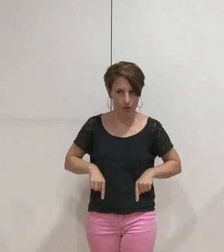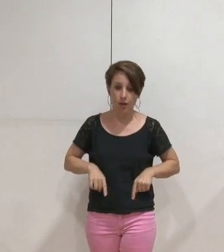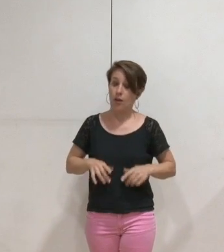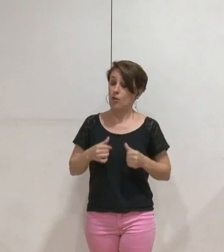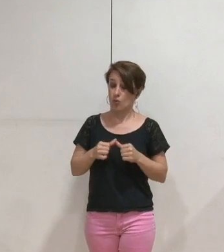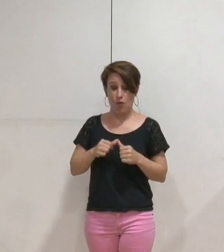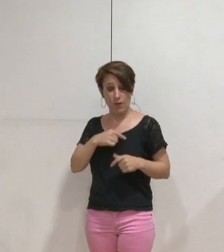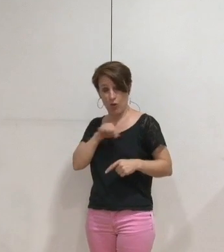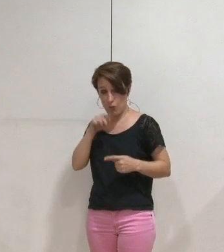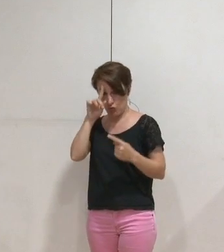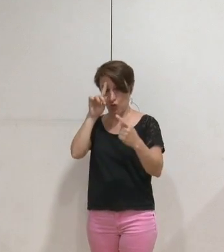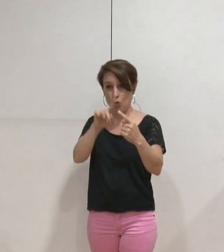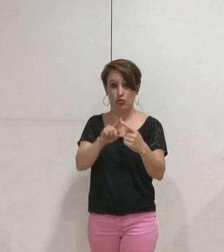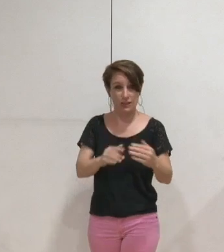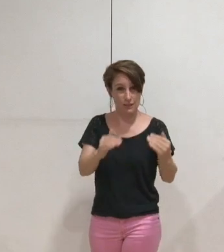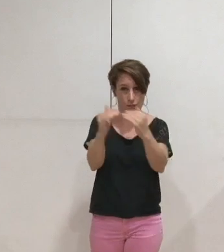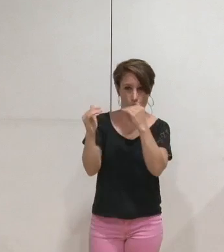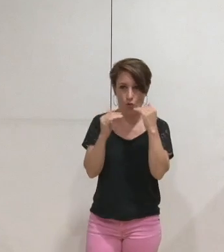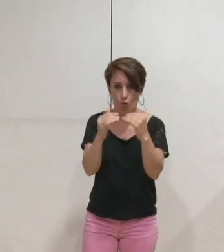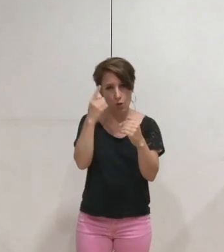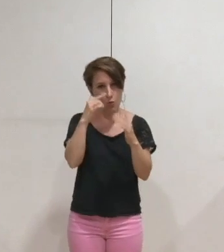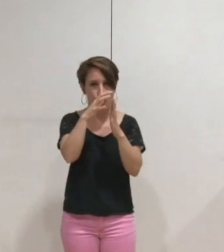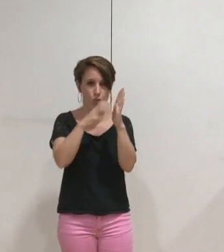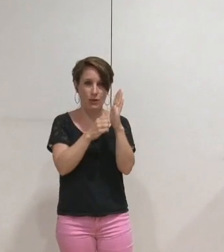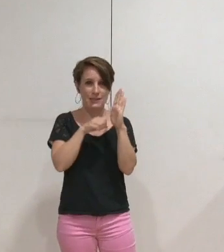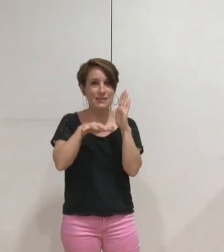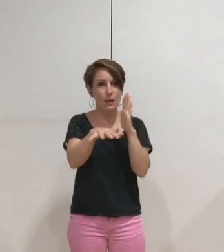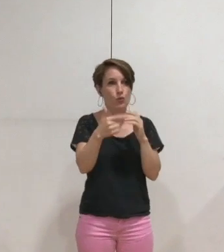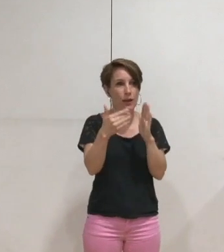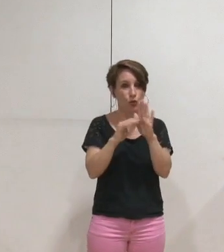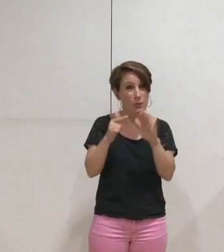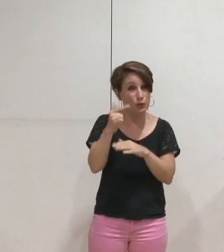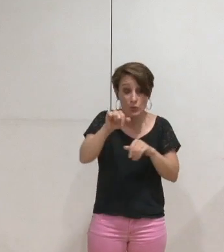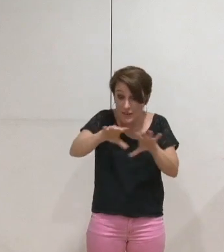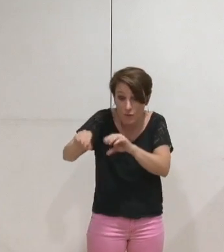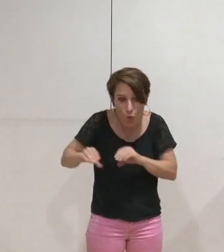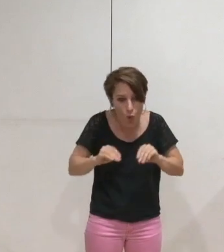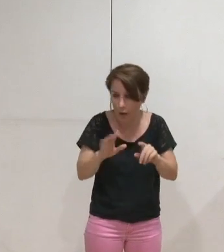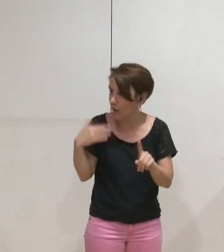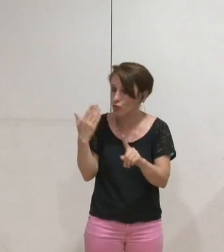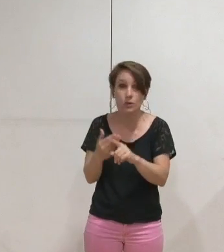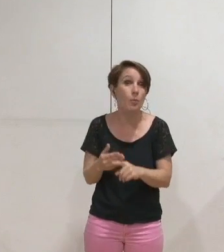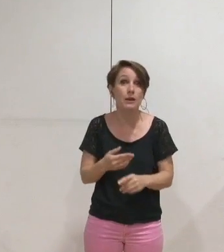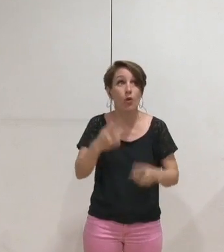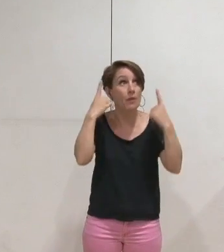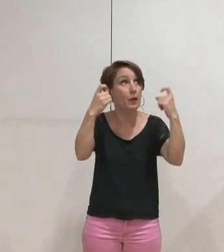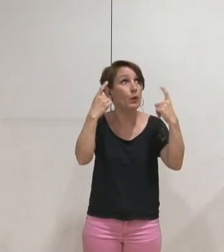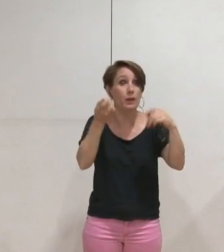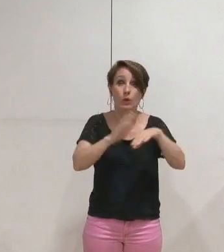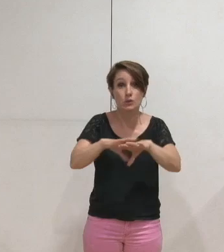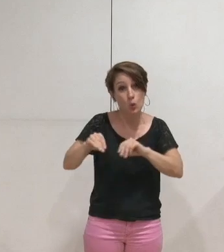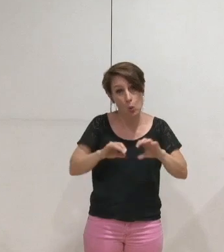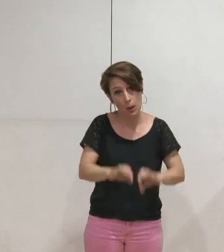d'appliquer cette circulaire de 2012 qui de la vie de tous n'a jamais été appliqué de tenter quelque chose de